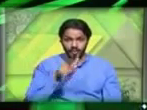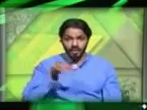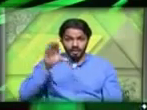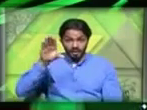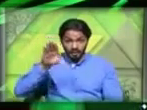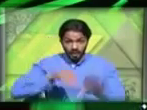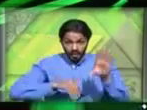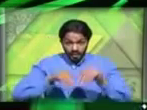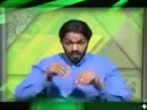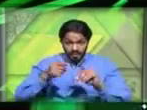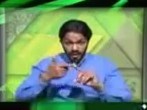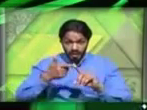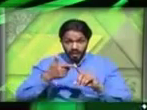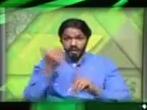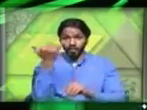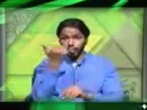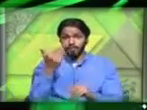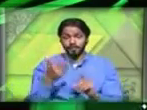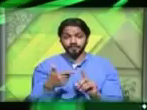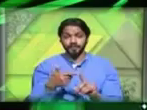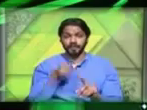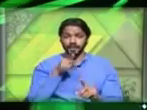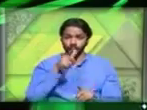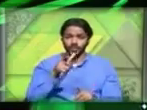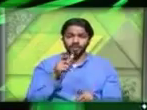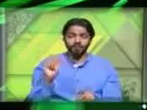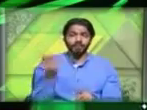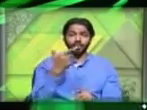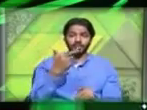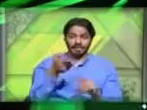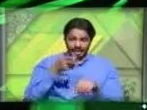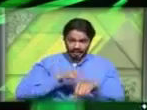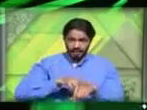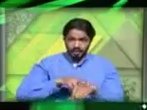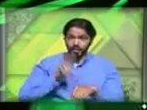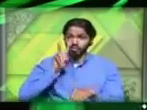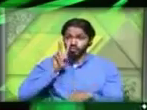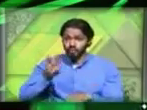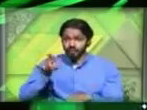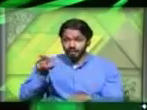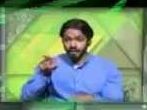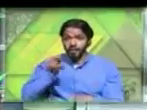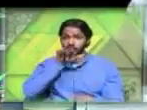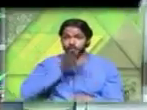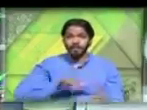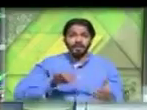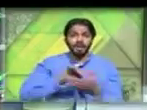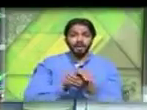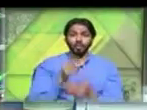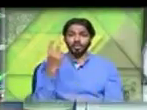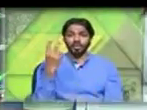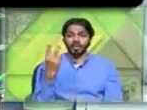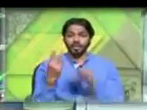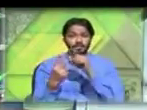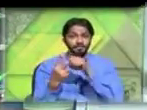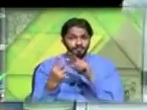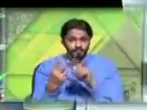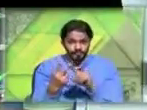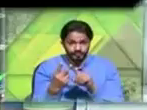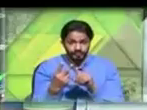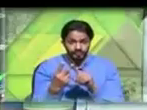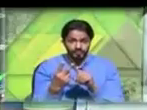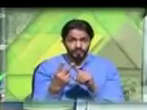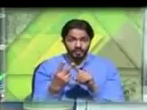يأخذ ثلاث أربع دقائق من الحلقة، لكنه يبين تجرد الصحابة رضي الله عنهم، تجرد الصديق في